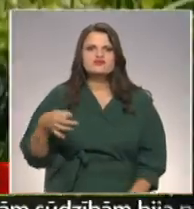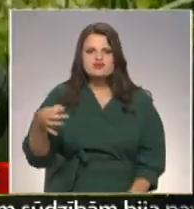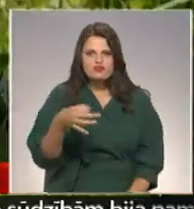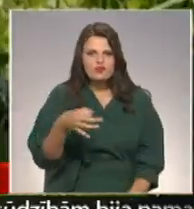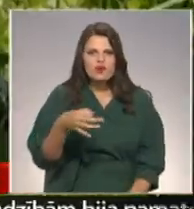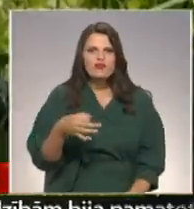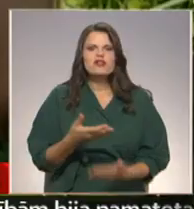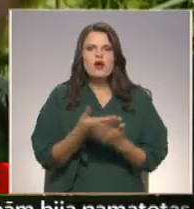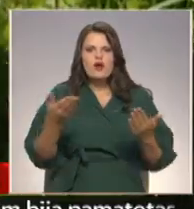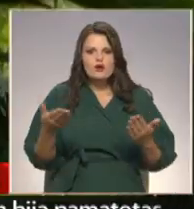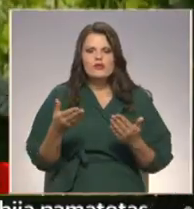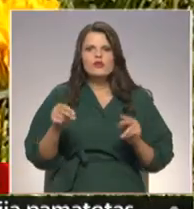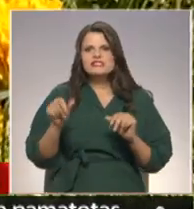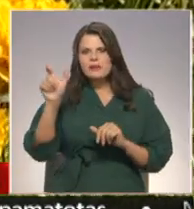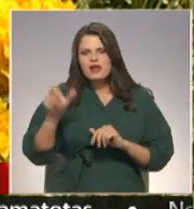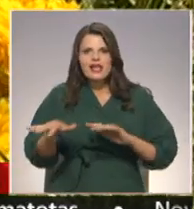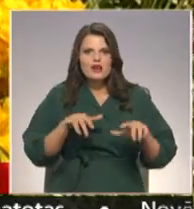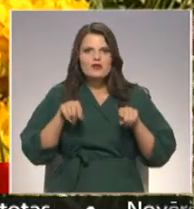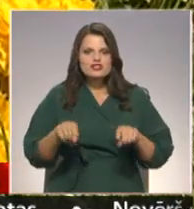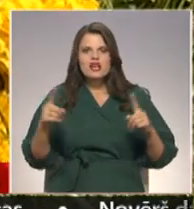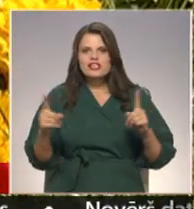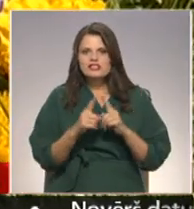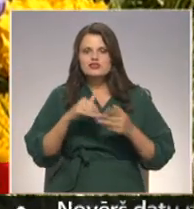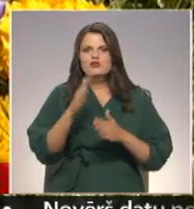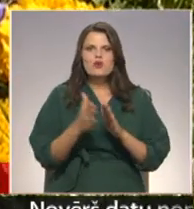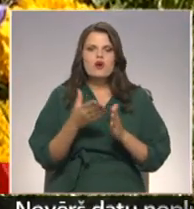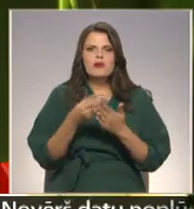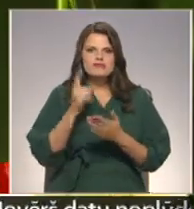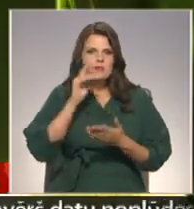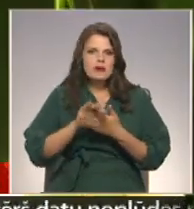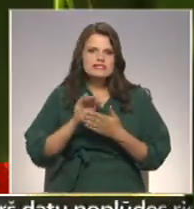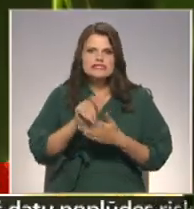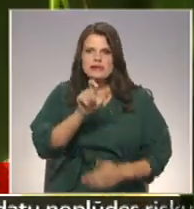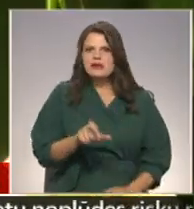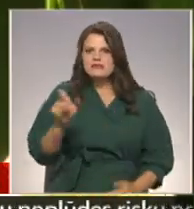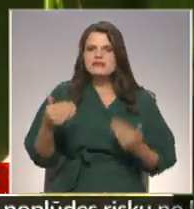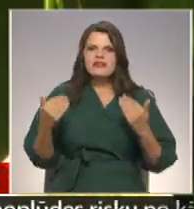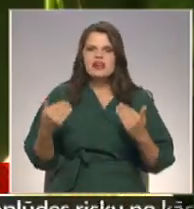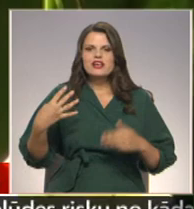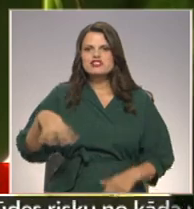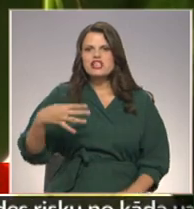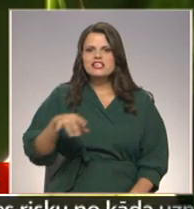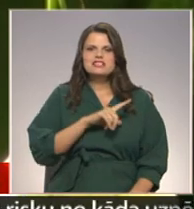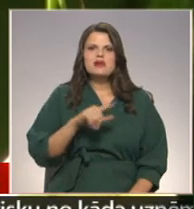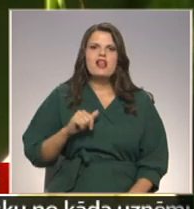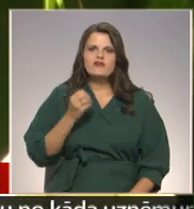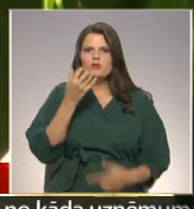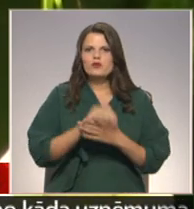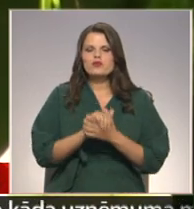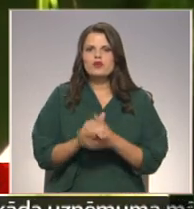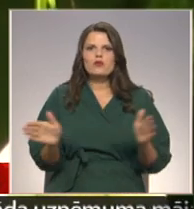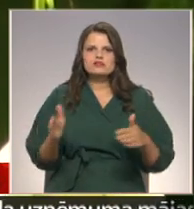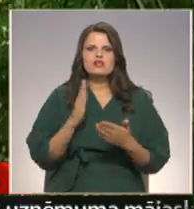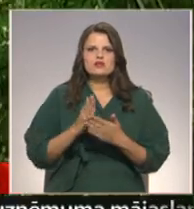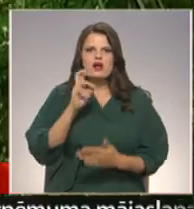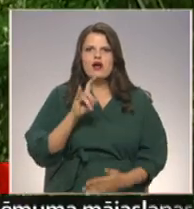Nīgrandē, kur Dzidra Smiltniece rīkojas šādas tikšanās kopā ar sev zināmiem cilvēkiem. Nu, 40. Latvijas puķu draugu sajiets